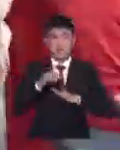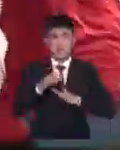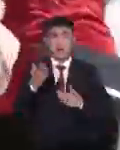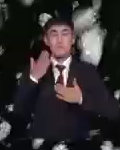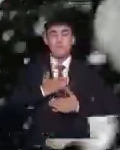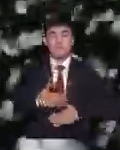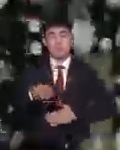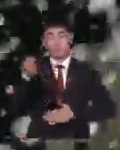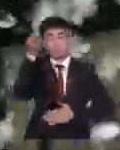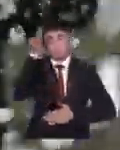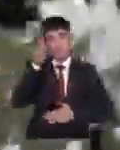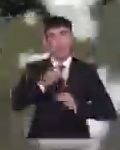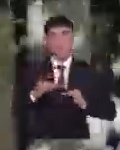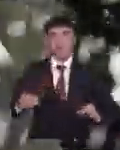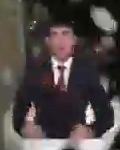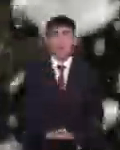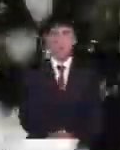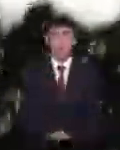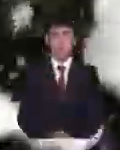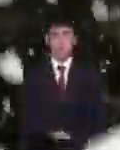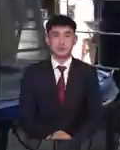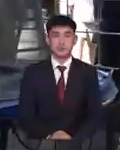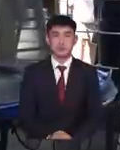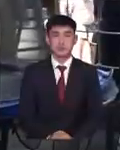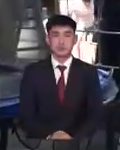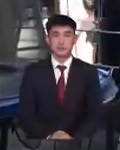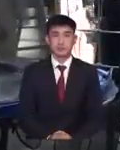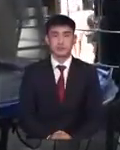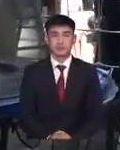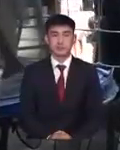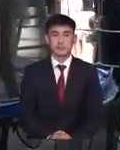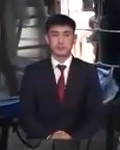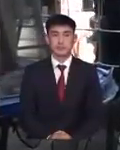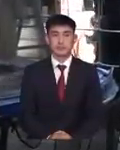приятные воспоминания для детей. Карина Закриева, Надир Хамзин, телерадиокомпания «ЖТСУ».